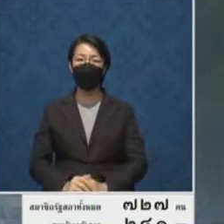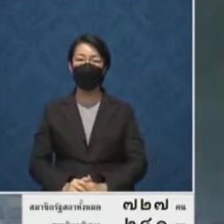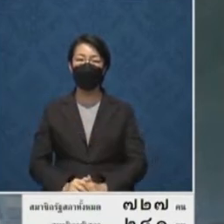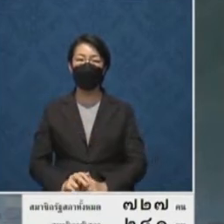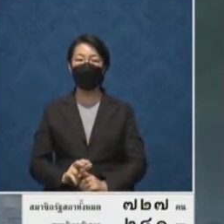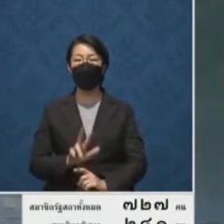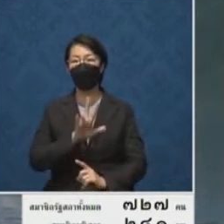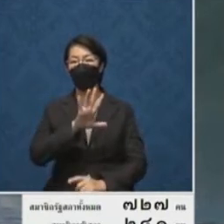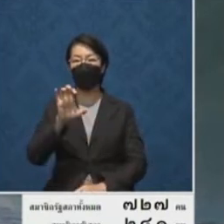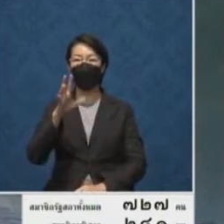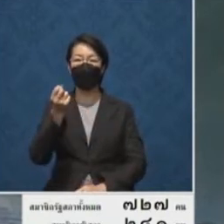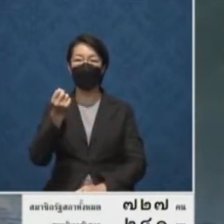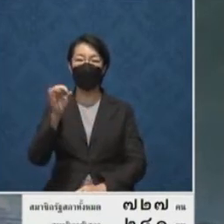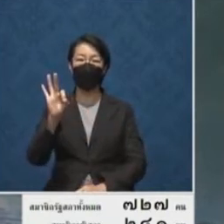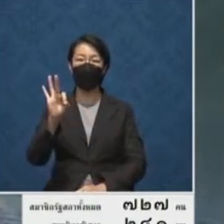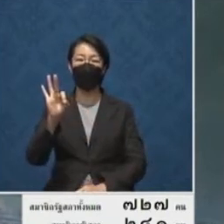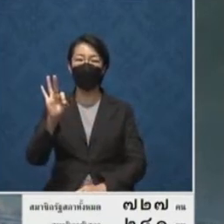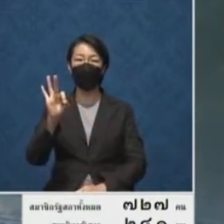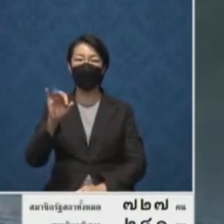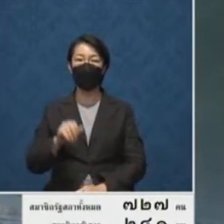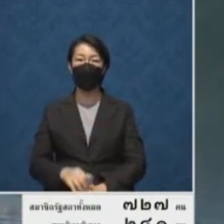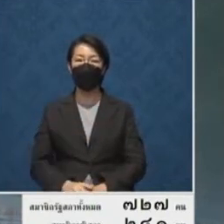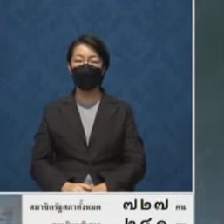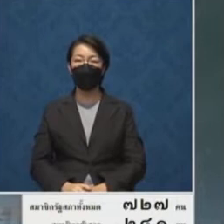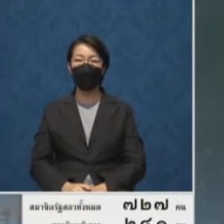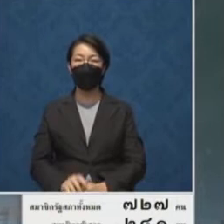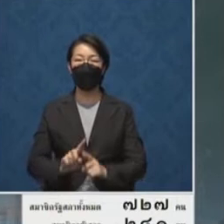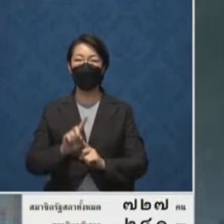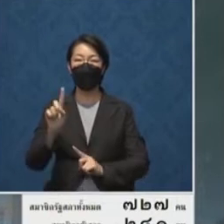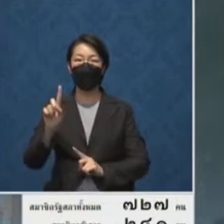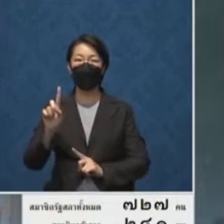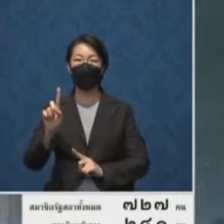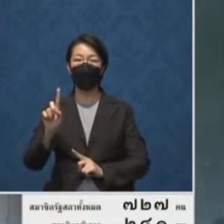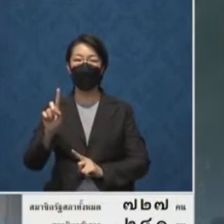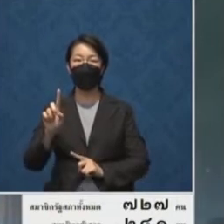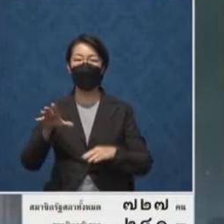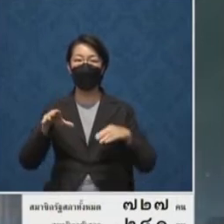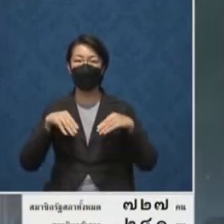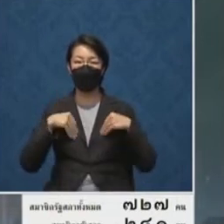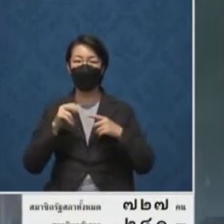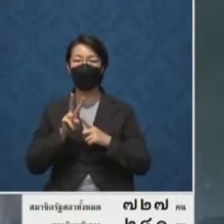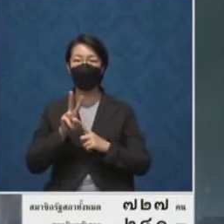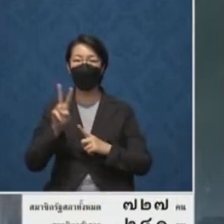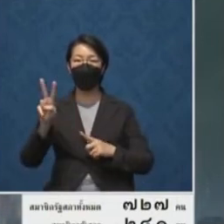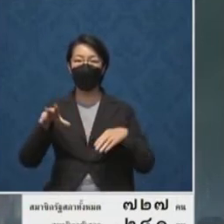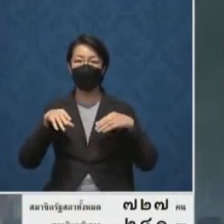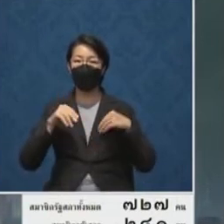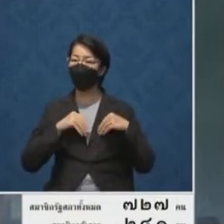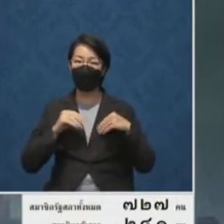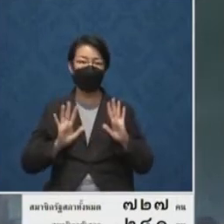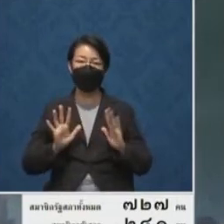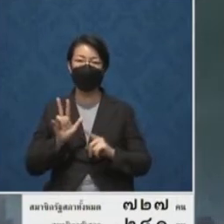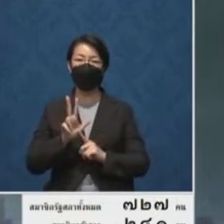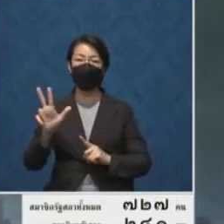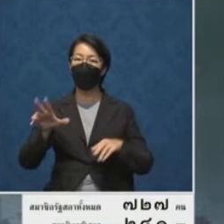การ 519นางสาวสิริลำพาเลิศนุวัฒน ์สิริลำพาเลิศนุวัฒน์1รับหลักการ2